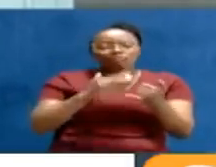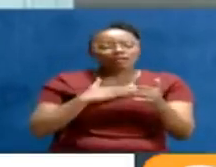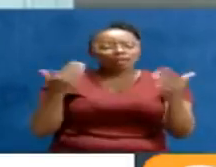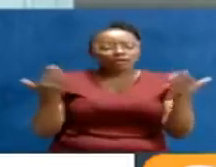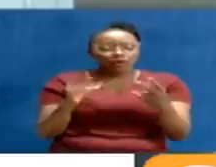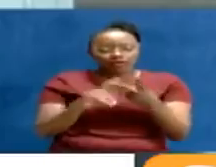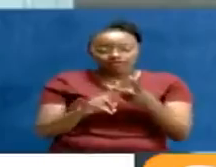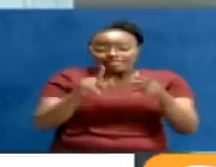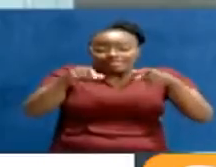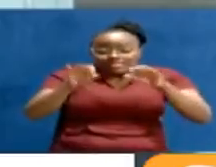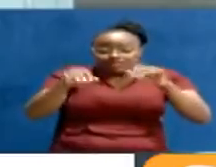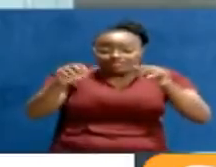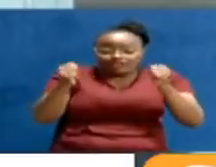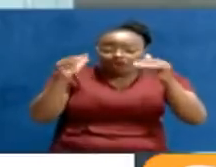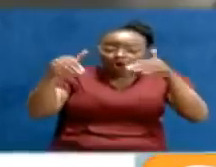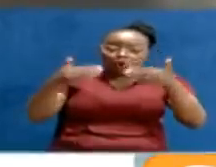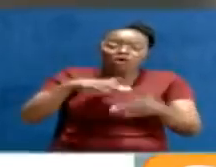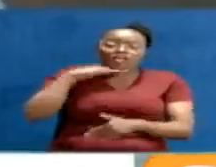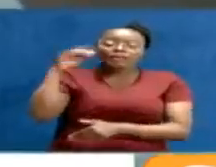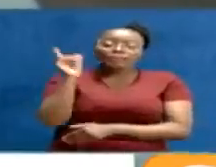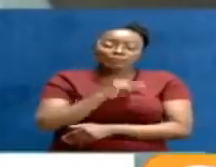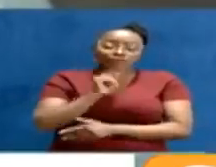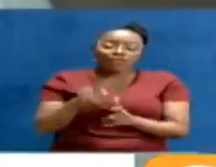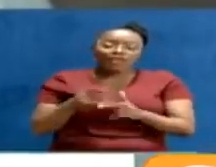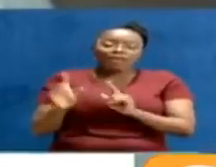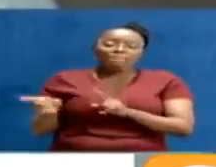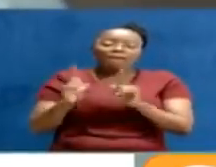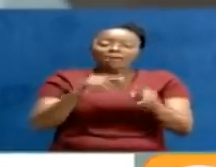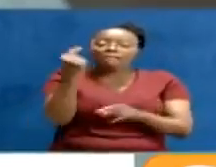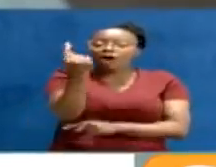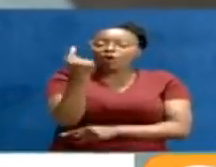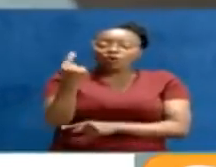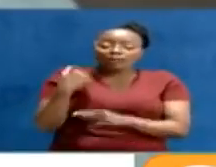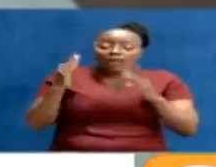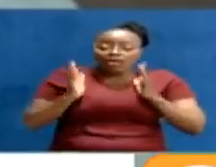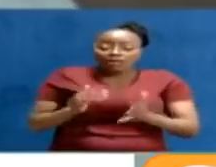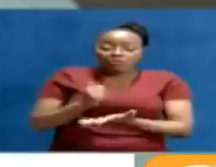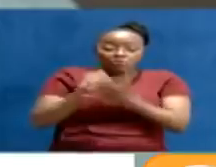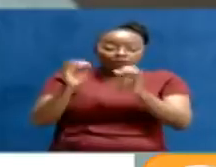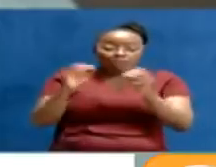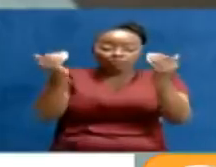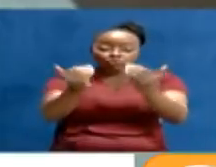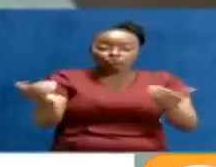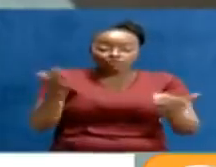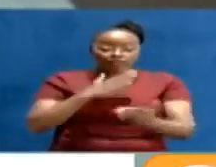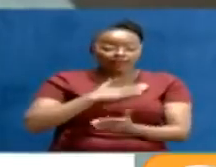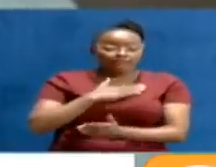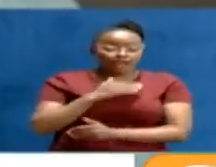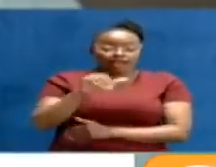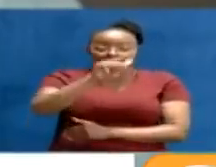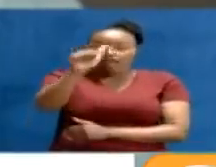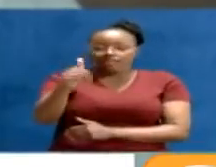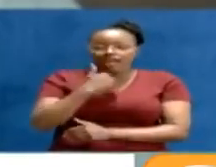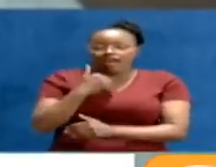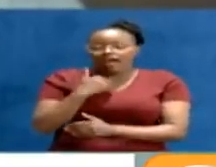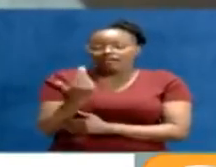wapi na yuko safe ama amekufa. Jana nazunguka peke yangu, sina mtu wa kunisaidia, watoto. Huyo mwingine